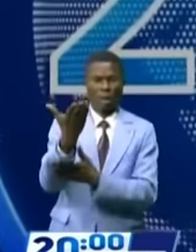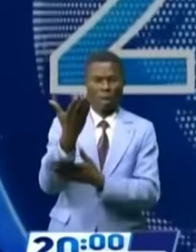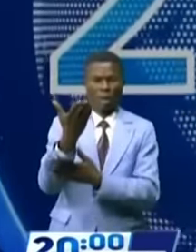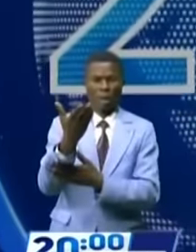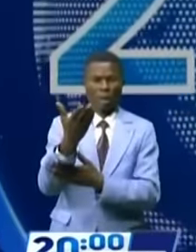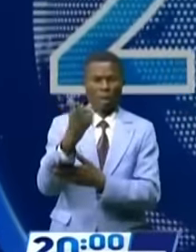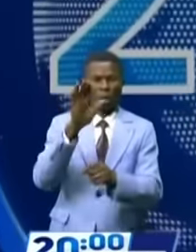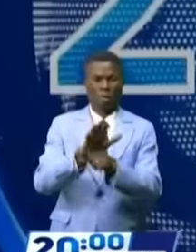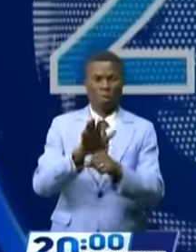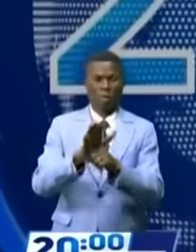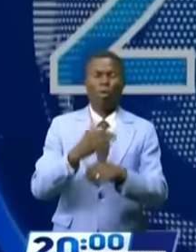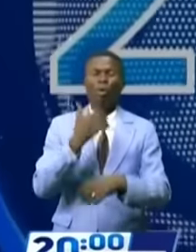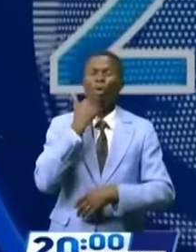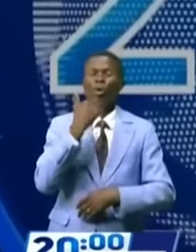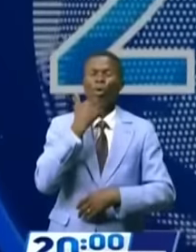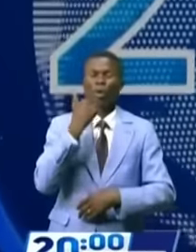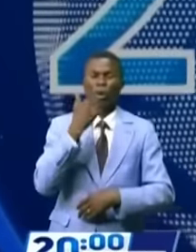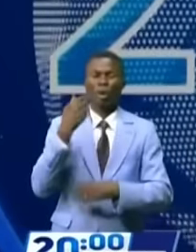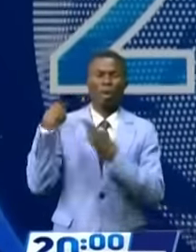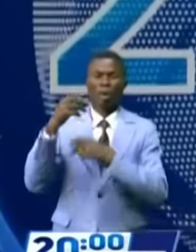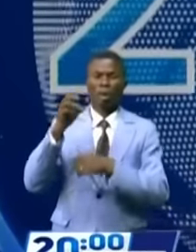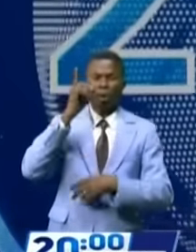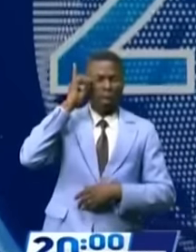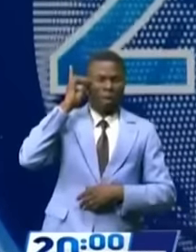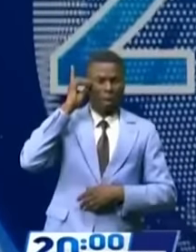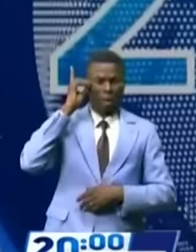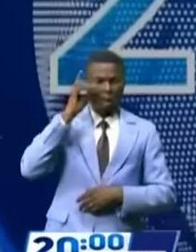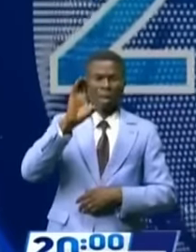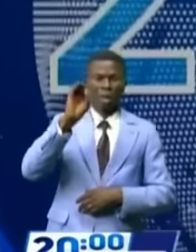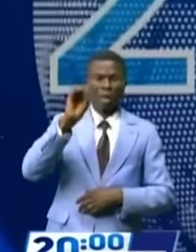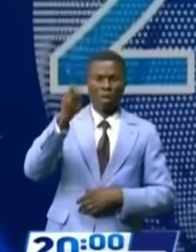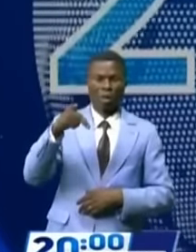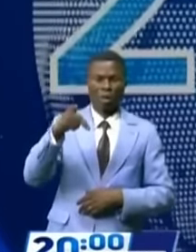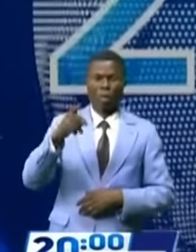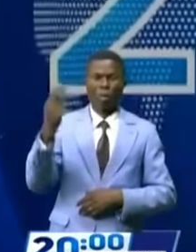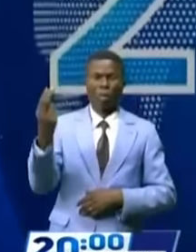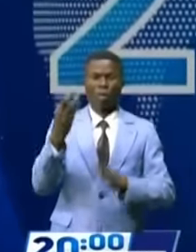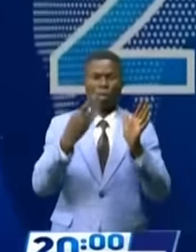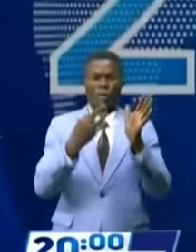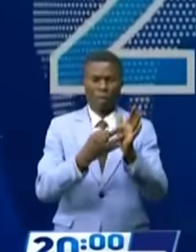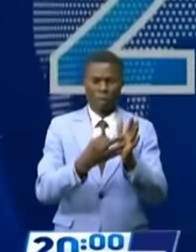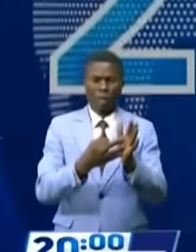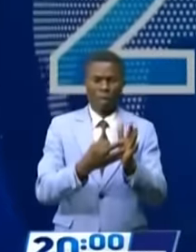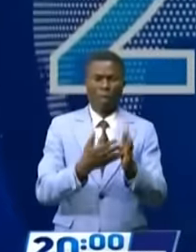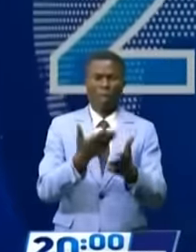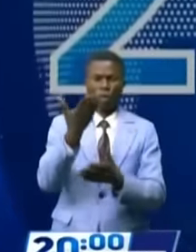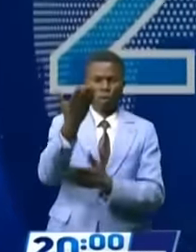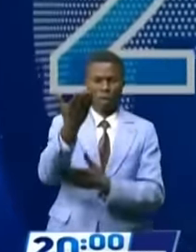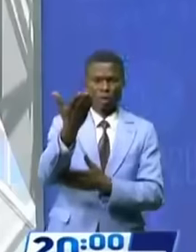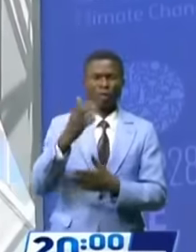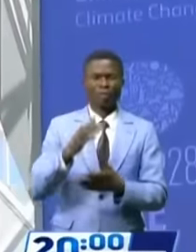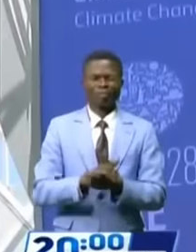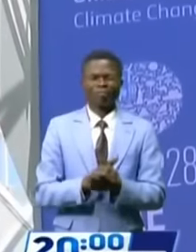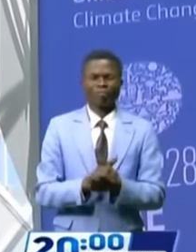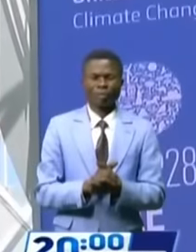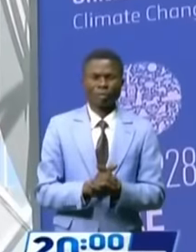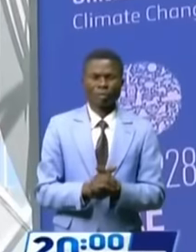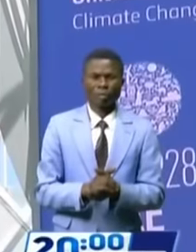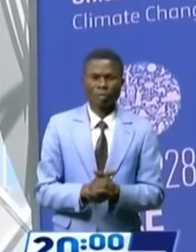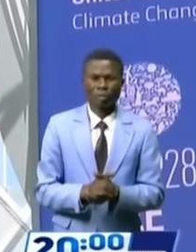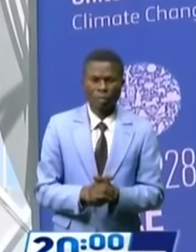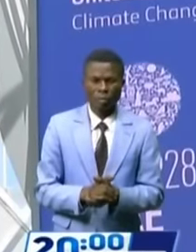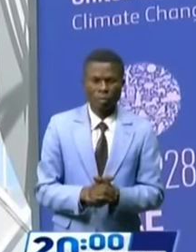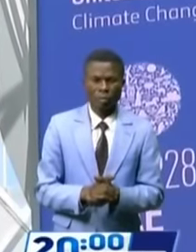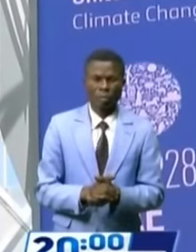auprès des différents partenaires depuis Dubaï lors de la COP28. Patricia Ungu, René Ngwangu.